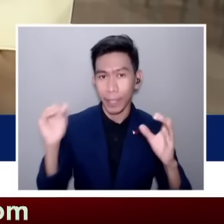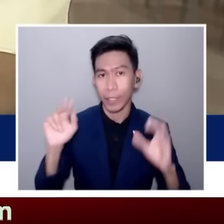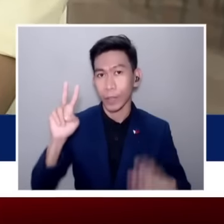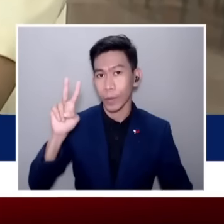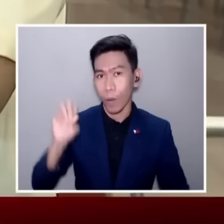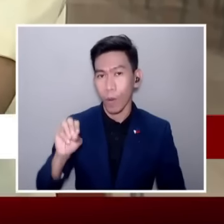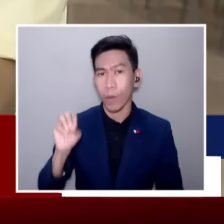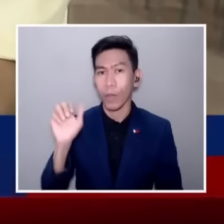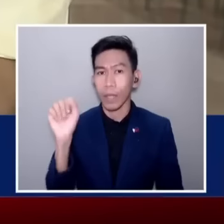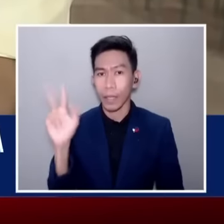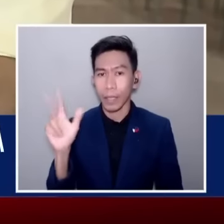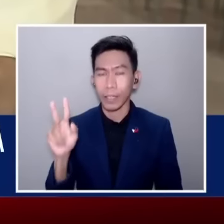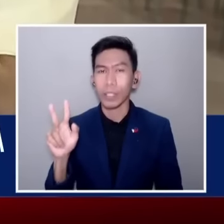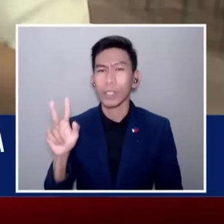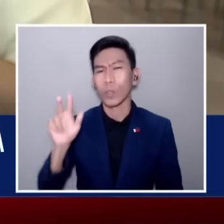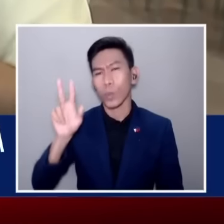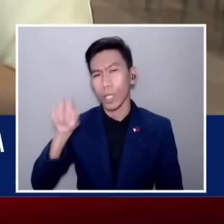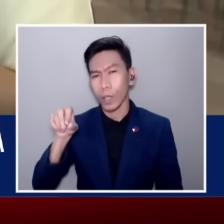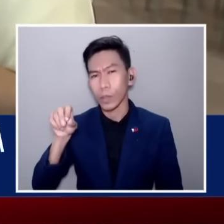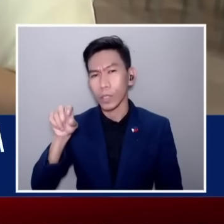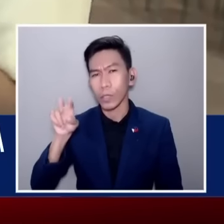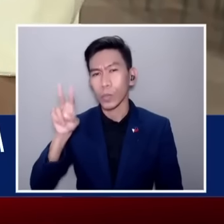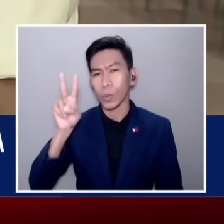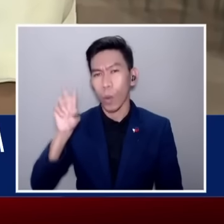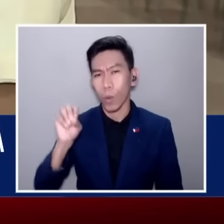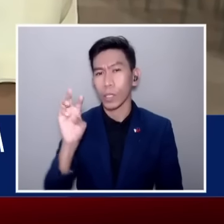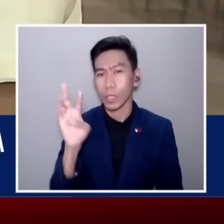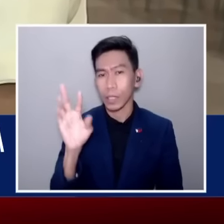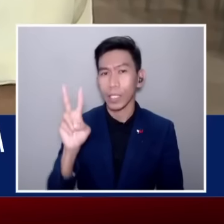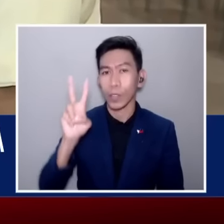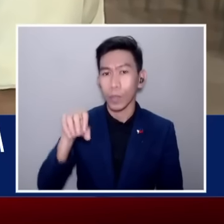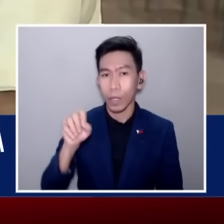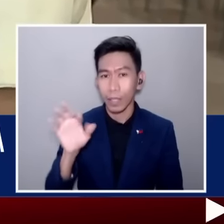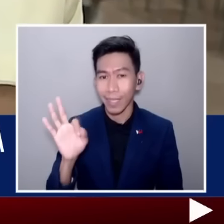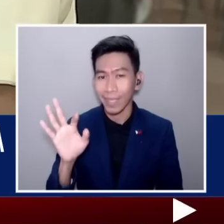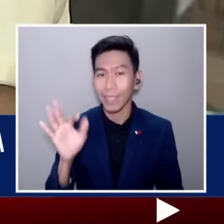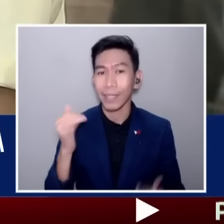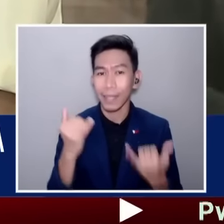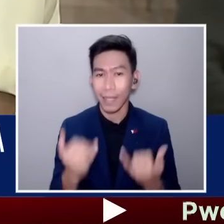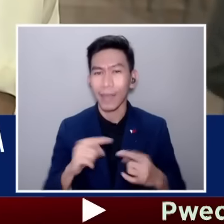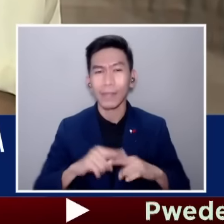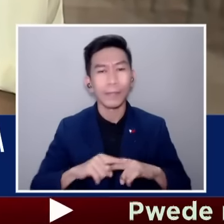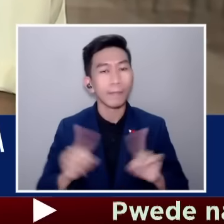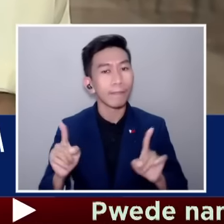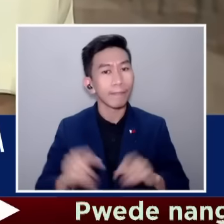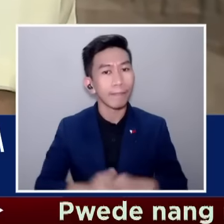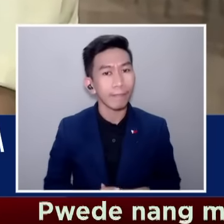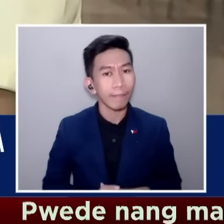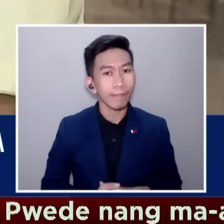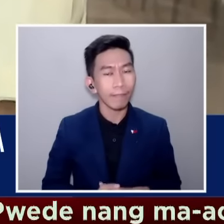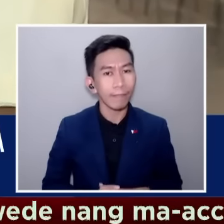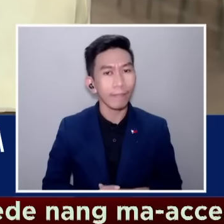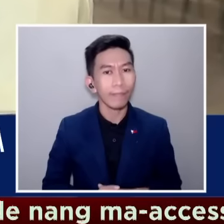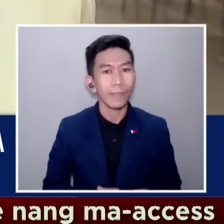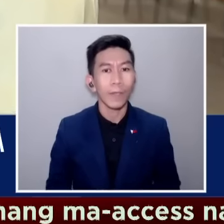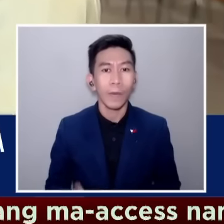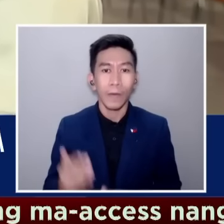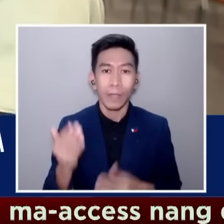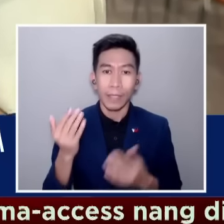2013, 16, 19 election, kakaibang election na ito, may pandemya tayo. Tayo ay nasa isang gera sa kasalukuyan. Pero despite